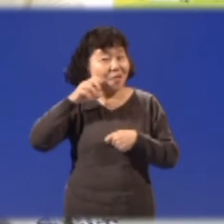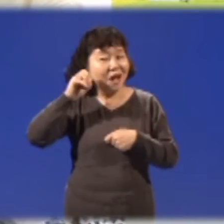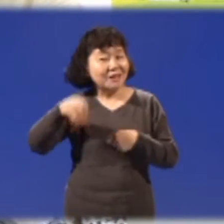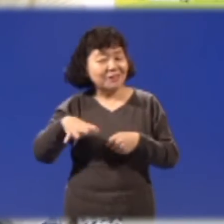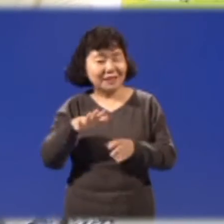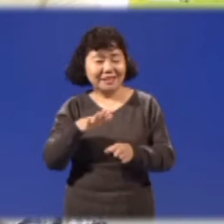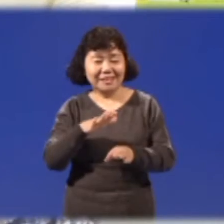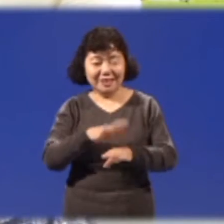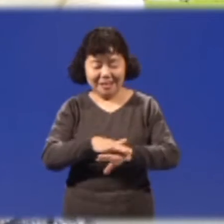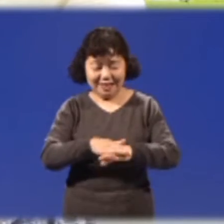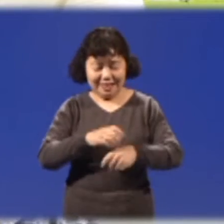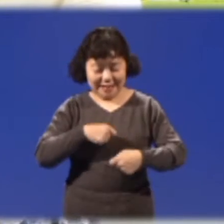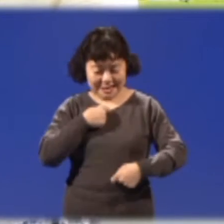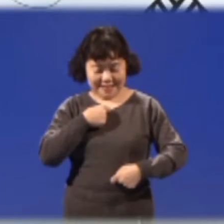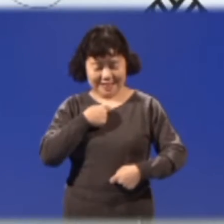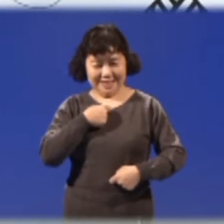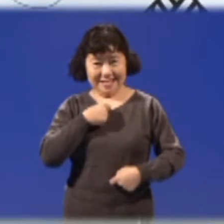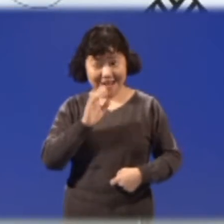勉強になりました。